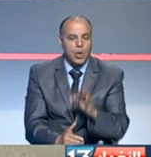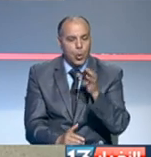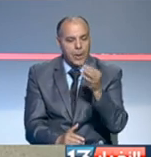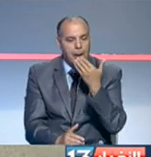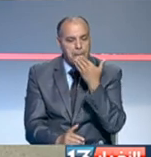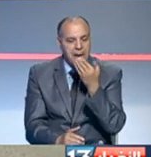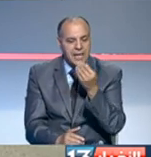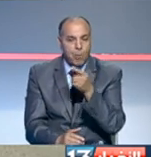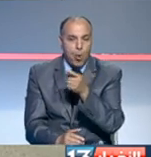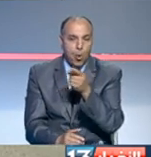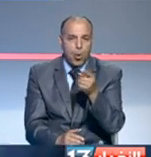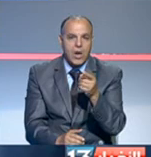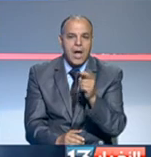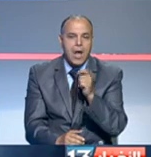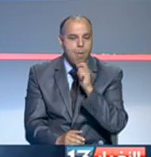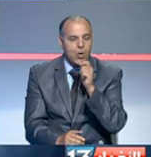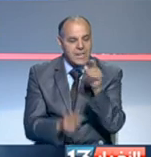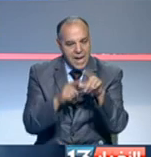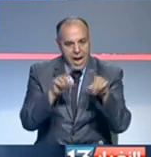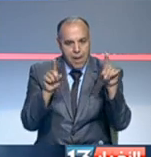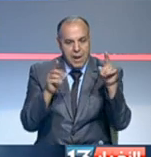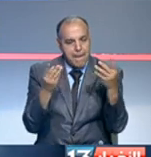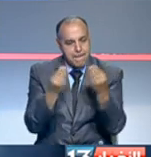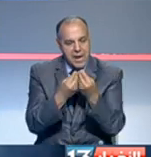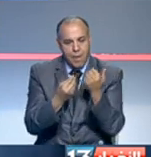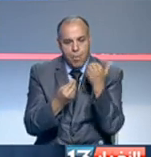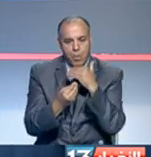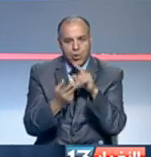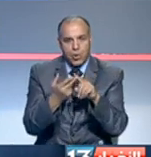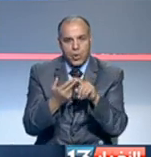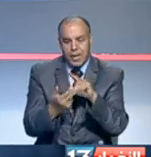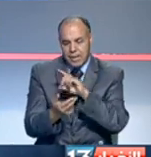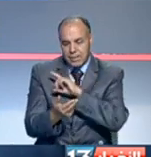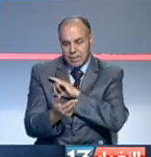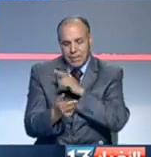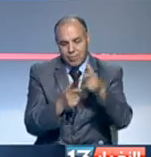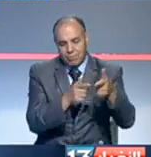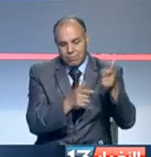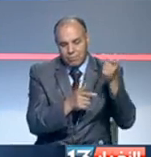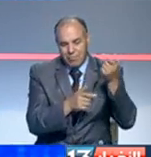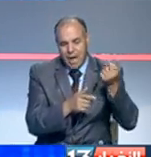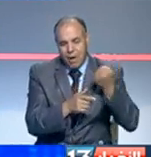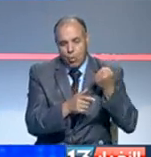جزيلا لك اسمي برات مراسله الاخبار كنت معنا من مسرح العمليه